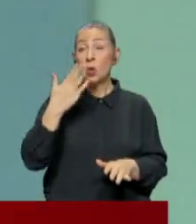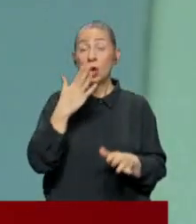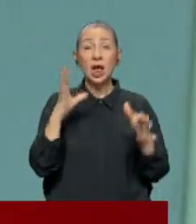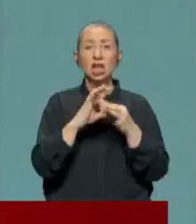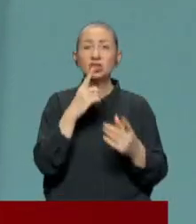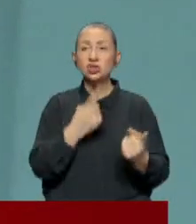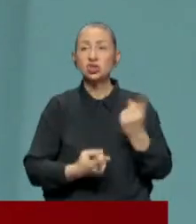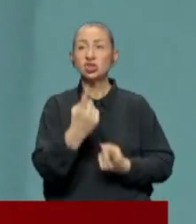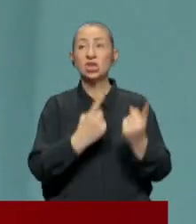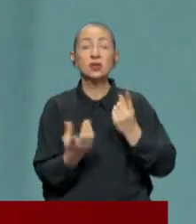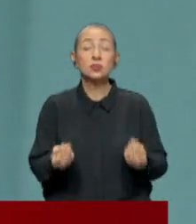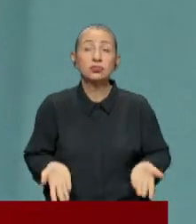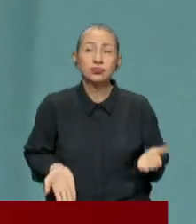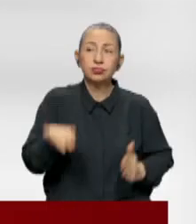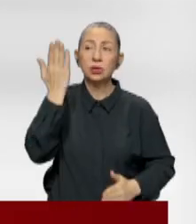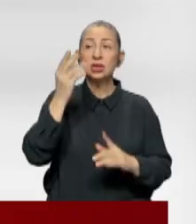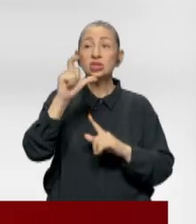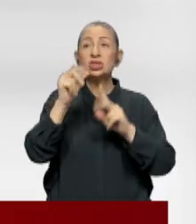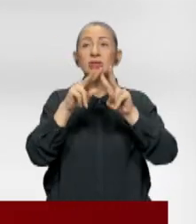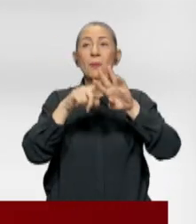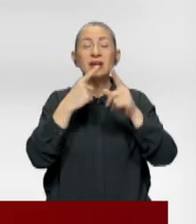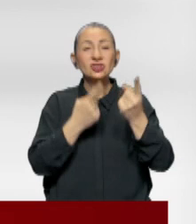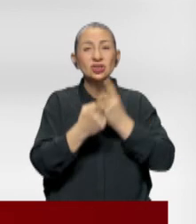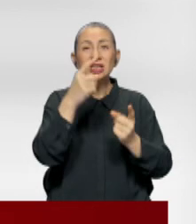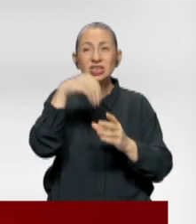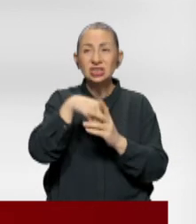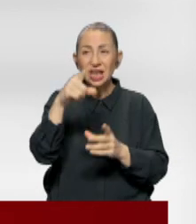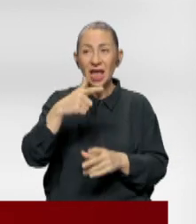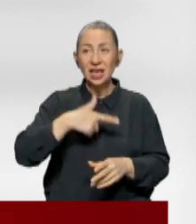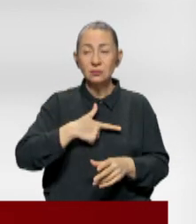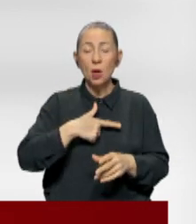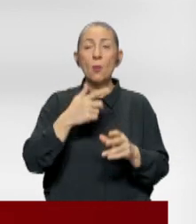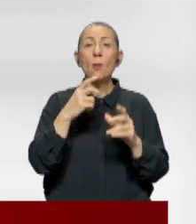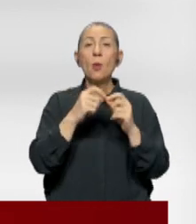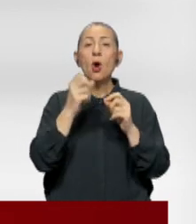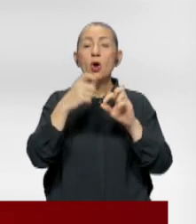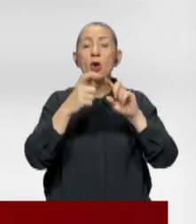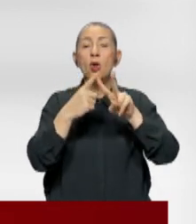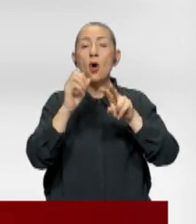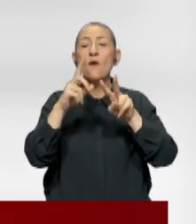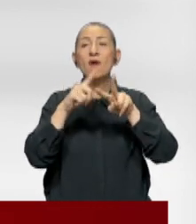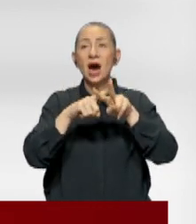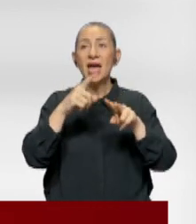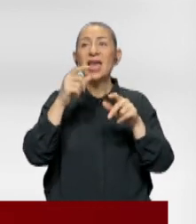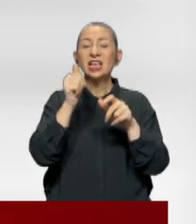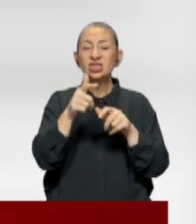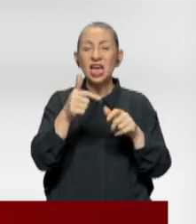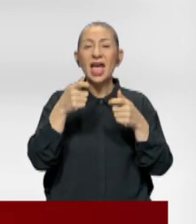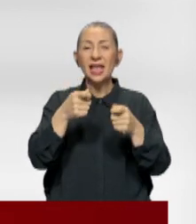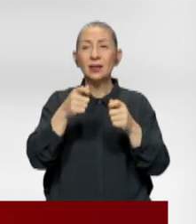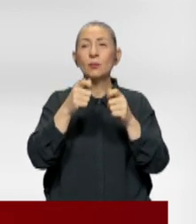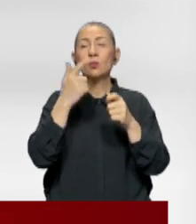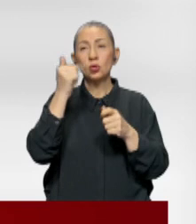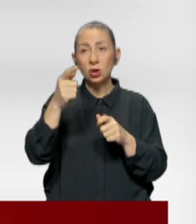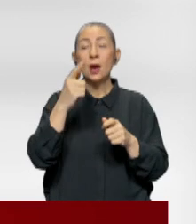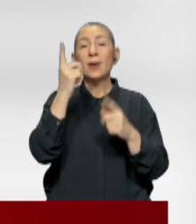ilgili şikayetler de katlandı. CİMER'e yapılan şikayetlerin ardından İzmir Bornova İlçe Milli Eğitim Müdürlüğü de bazı özel okullara resmi